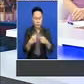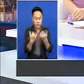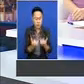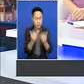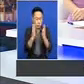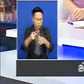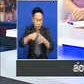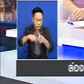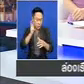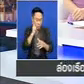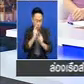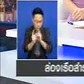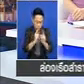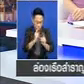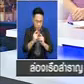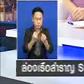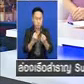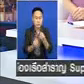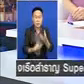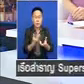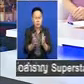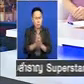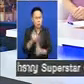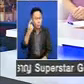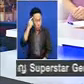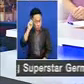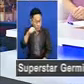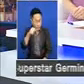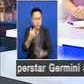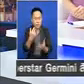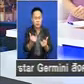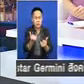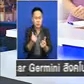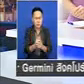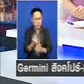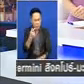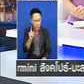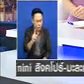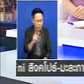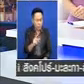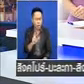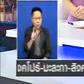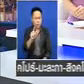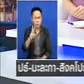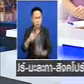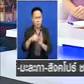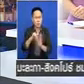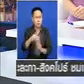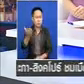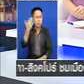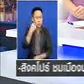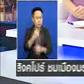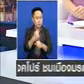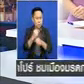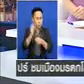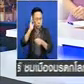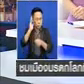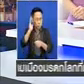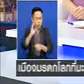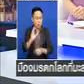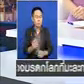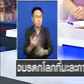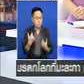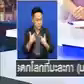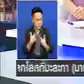ข่าววันนี้ที่หลายคนอาจจะทราบแต่ส่วนใหญ่ไม่ทราบว่าที่มาที่ไปของเขาเคยเป็นโฆษกสิงห์ทองม